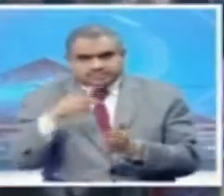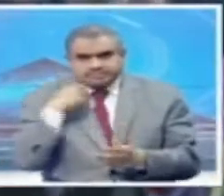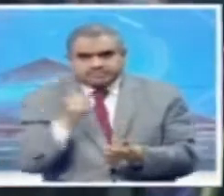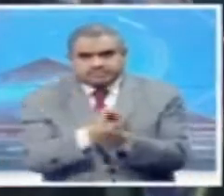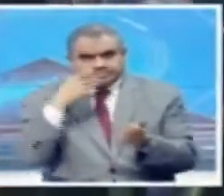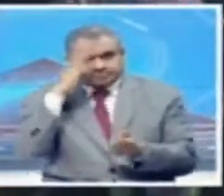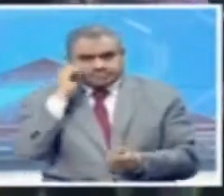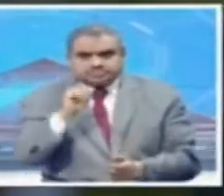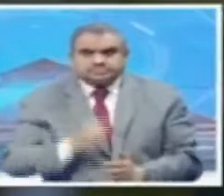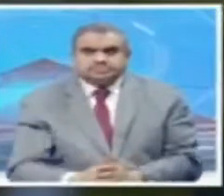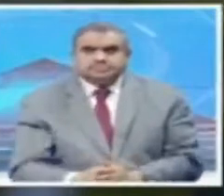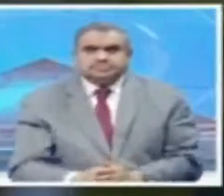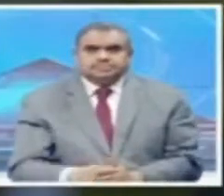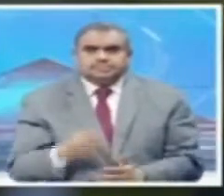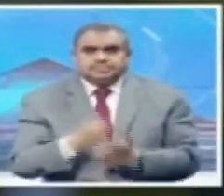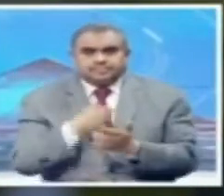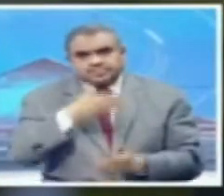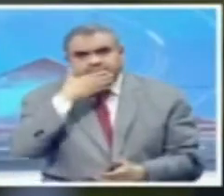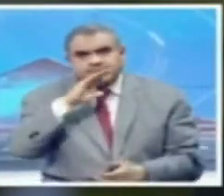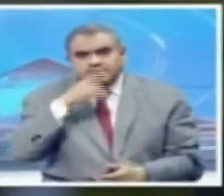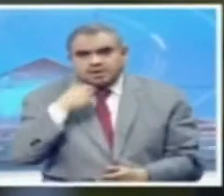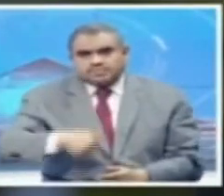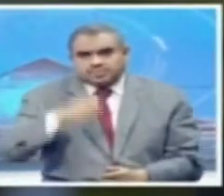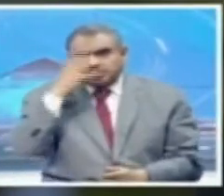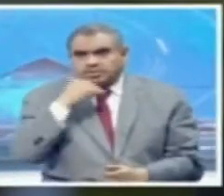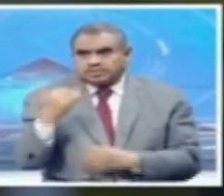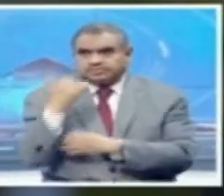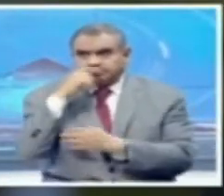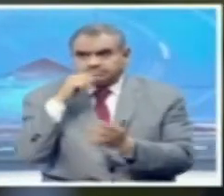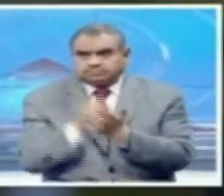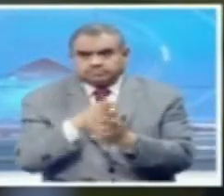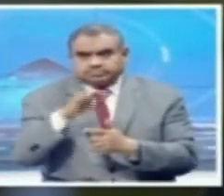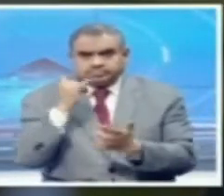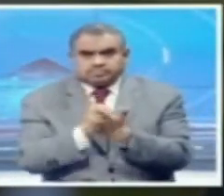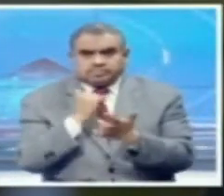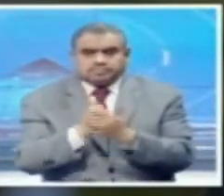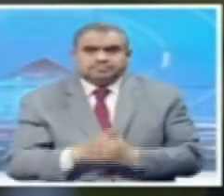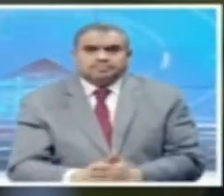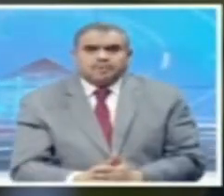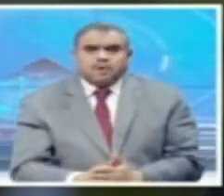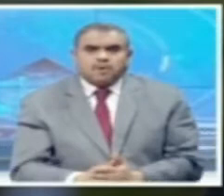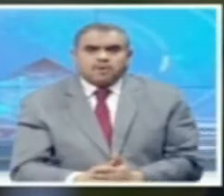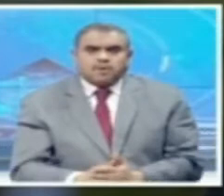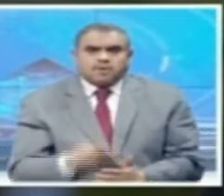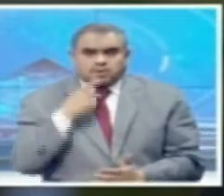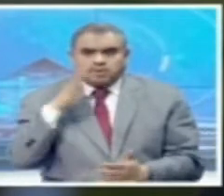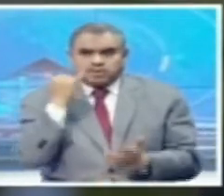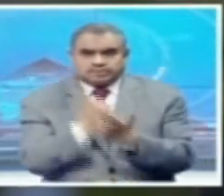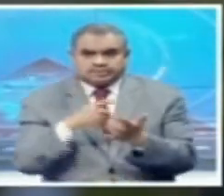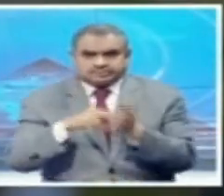عايزين حاجة، بحق الله والله العظيم، وكل اللي بنطلبه بناخده. الله يبارك